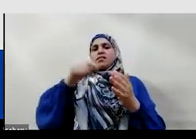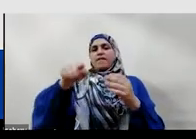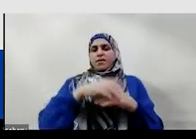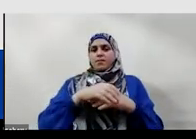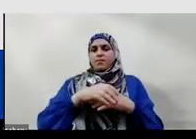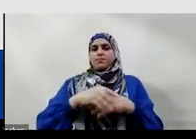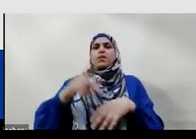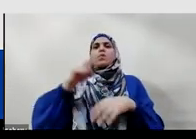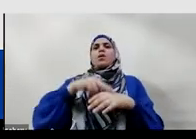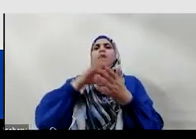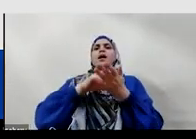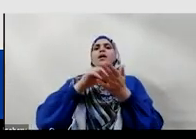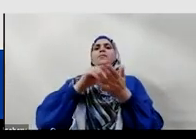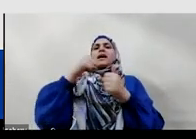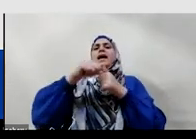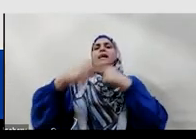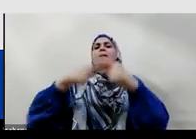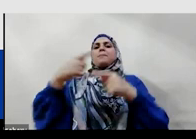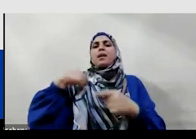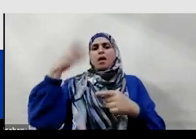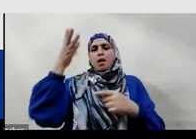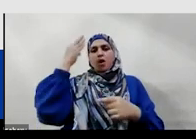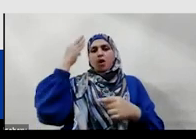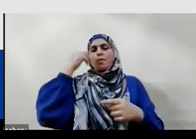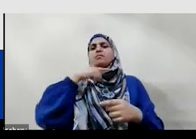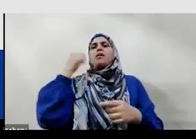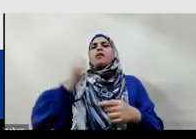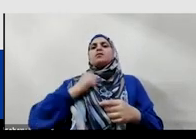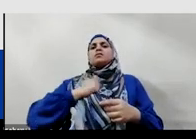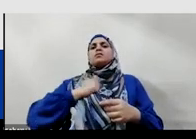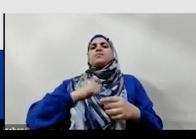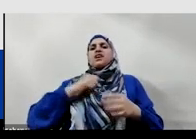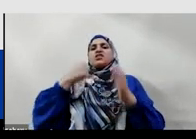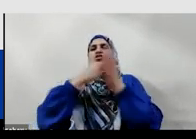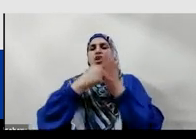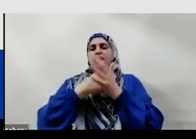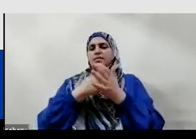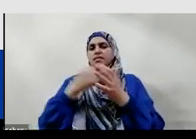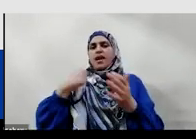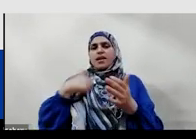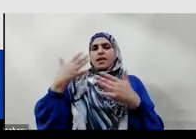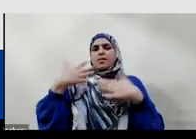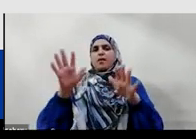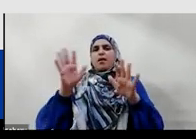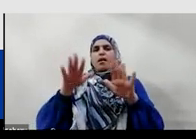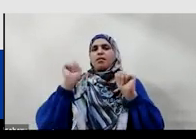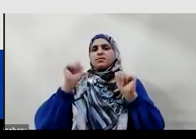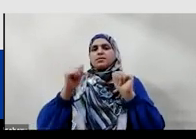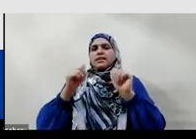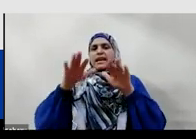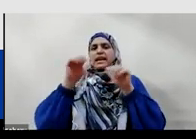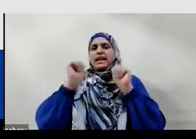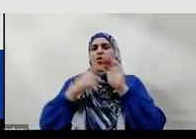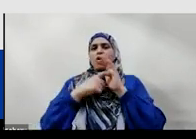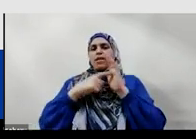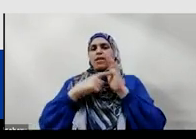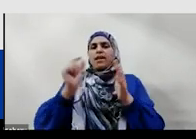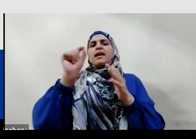انا استكمل المعلومات الخاصه بالدرجه العلميه اللي انا هبدا بيها. فليكن انا هبدا